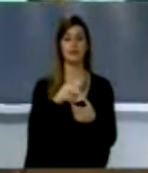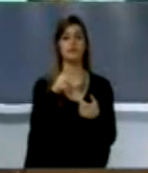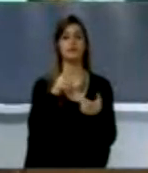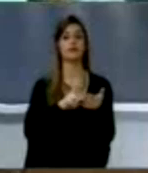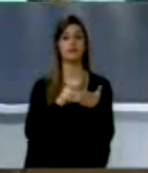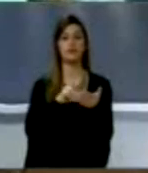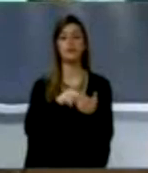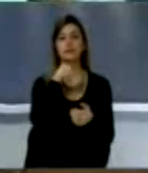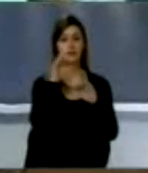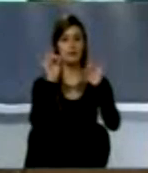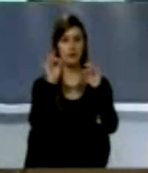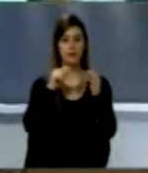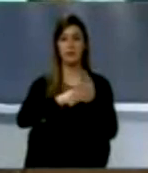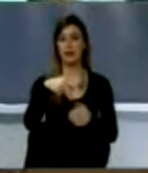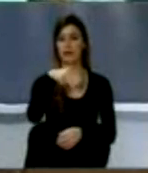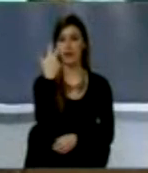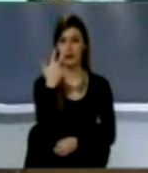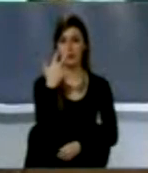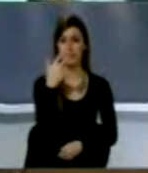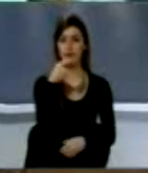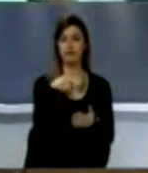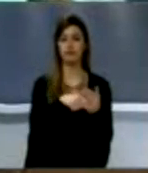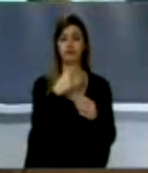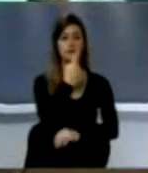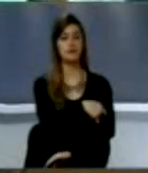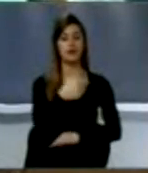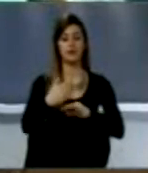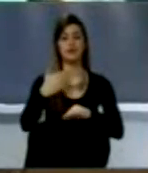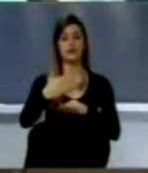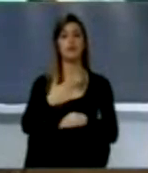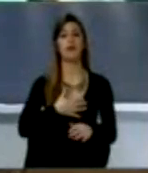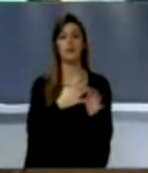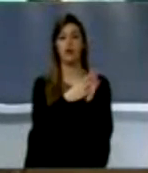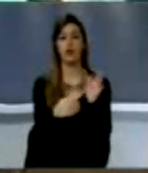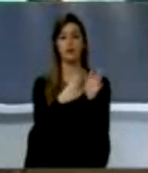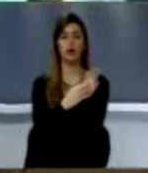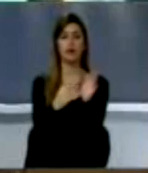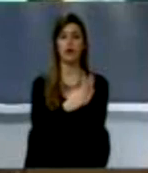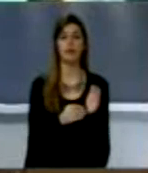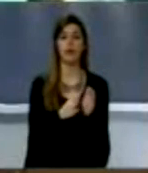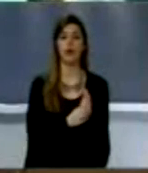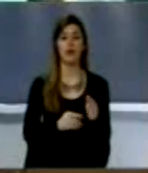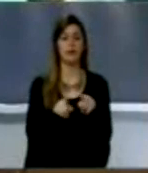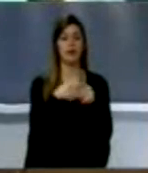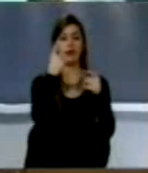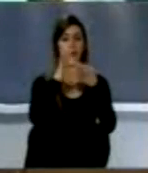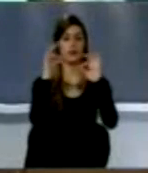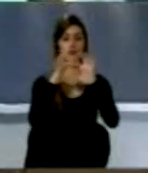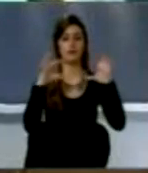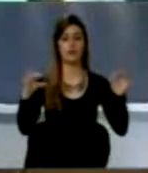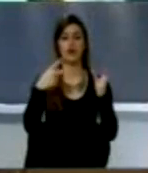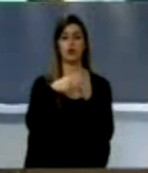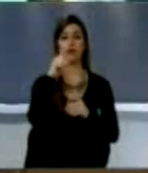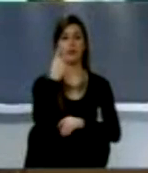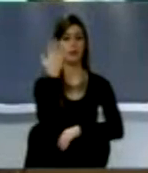nenit 10, ende dhe vit pas viti kopjohet me kokëfortësi dhe ignorancë një provizion i vitit